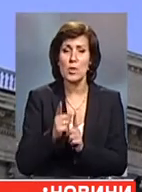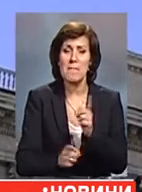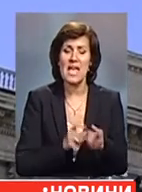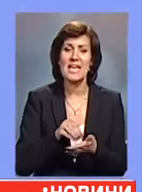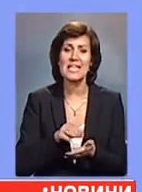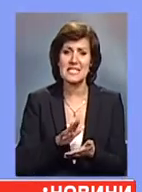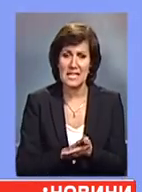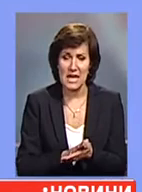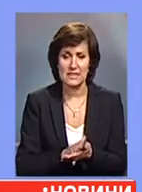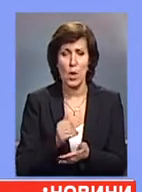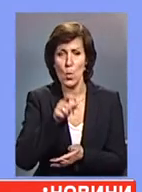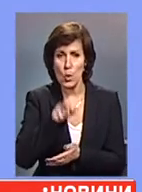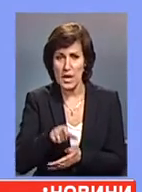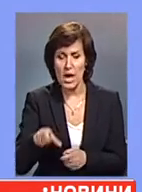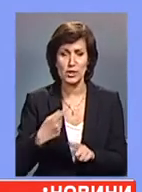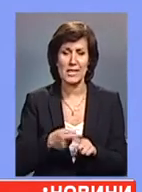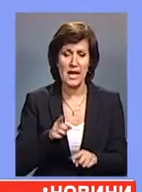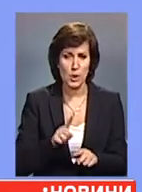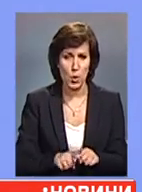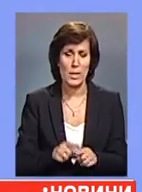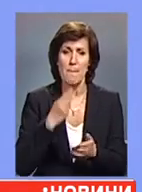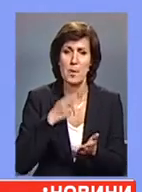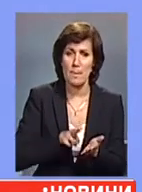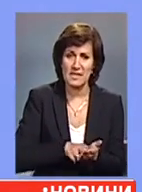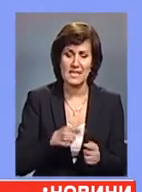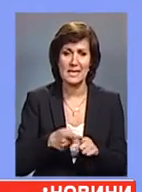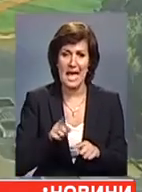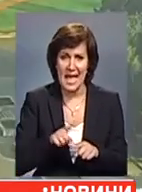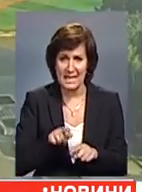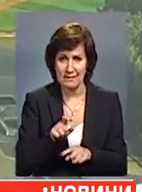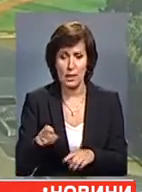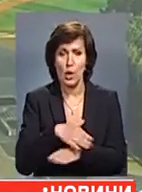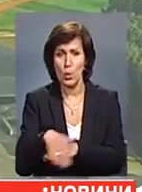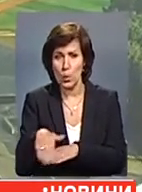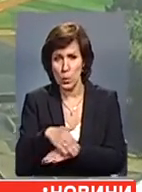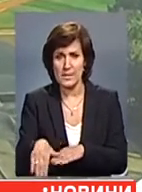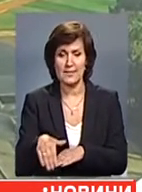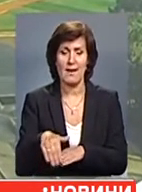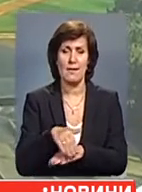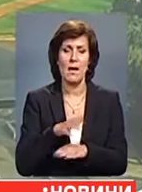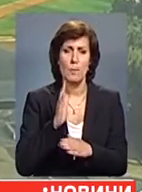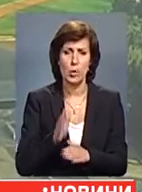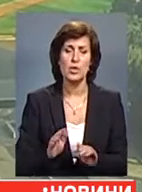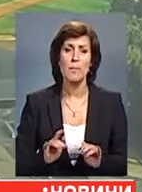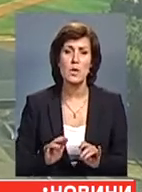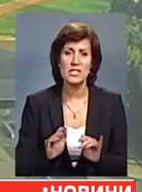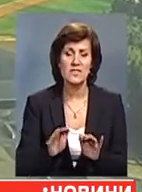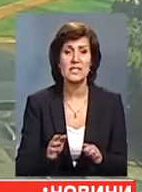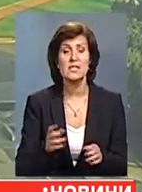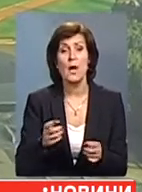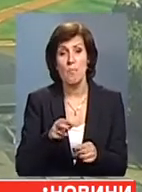перерегистрация у граждан, которые прописаны на этих улицах и адресах, будет производиться по